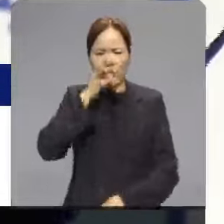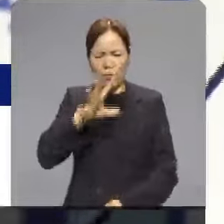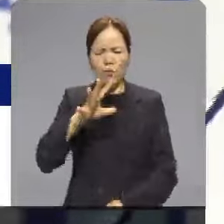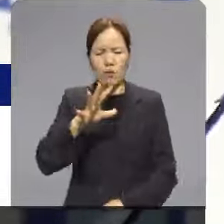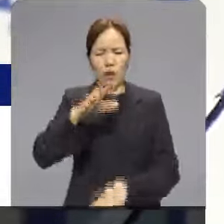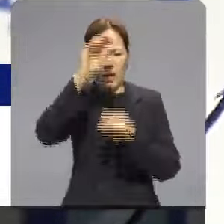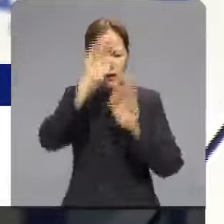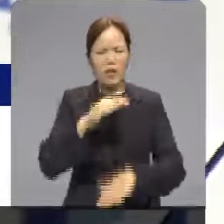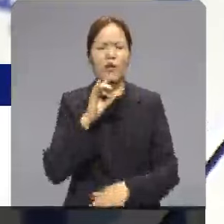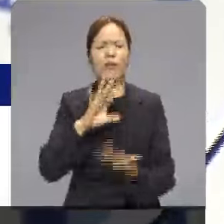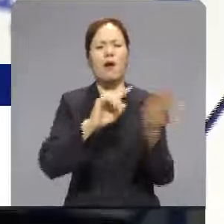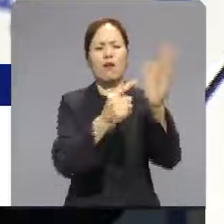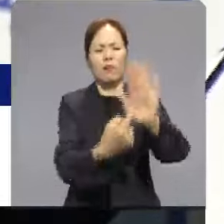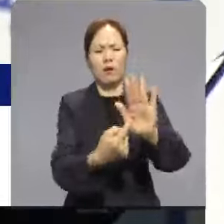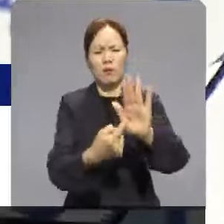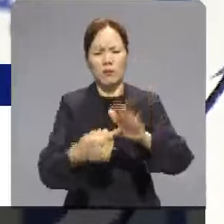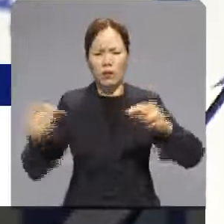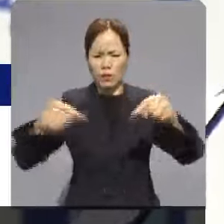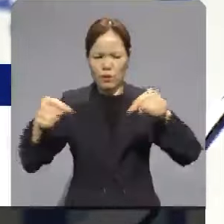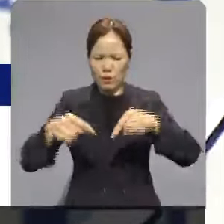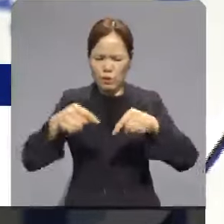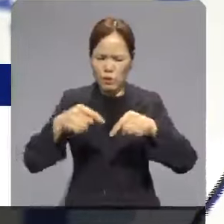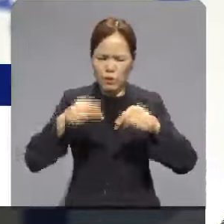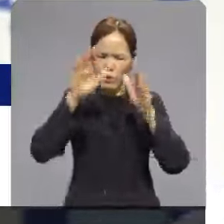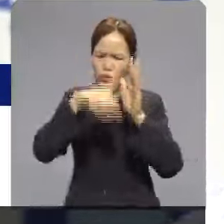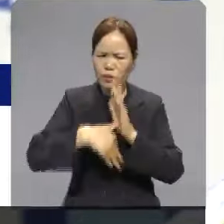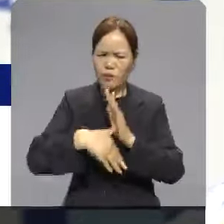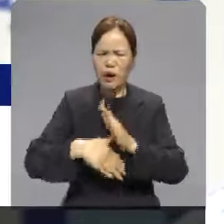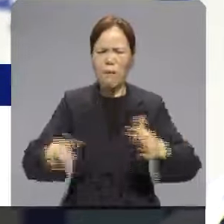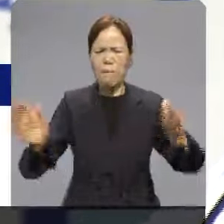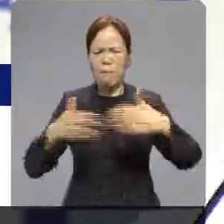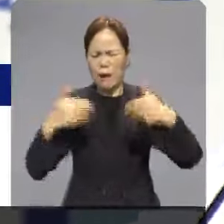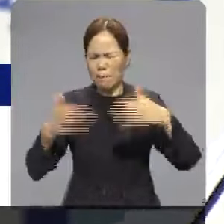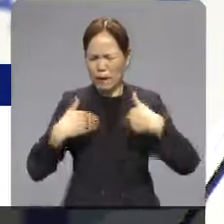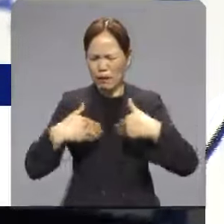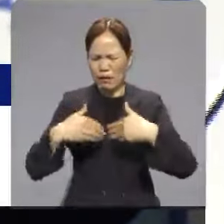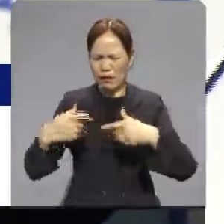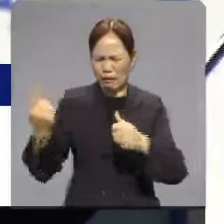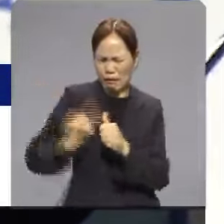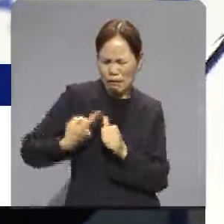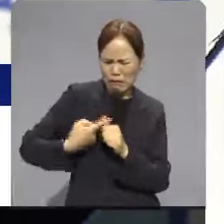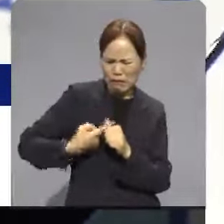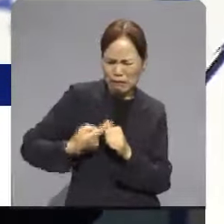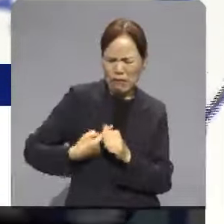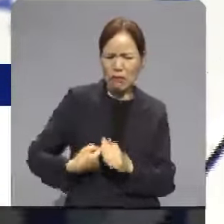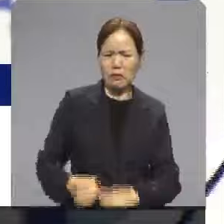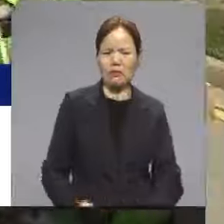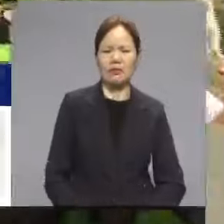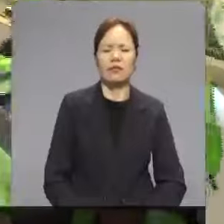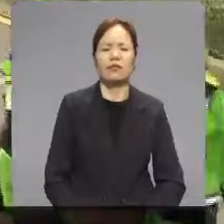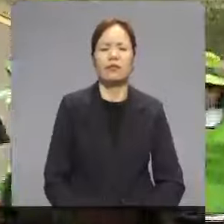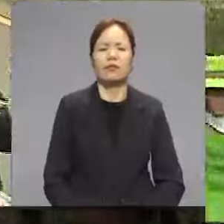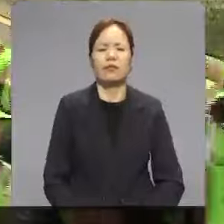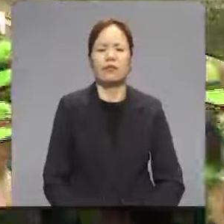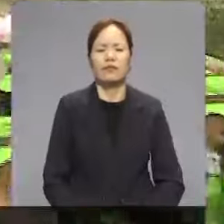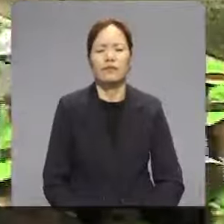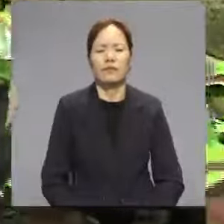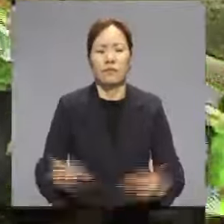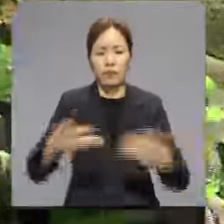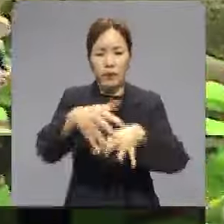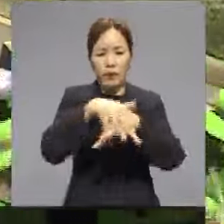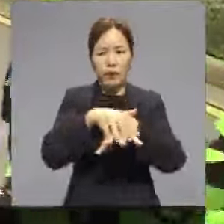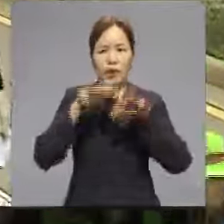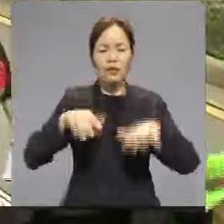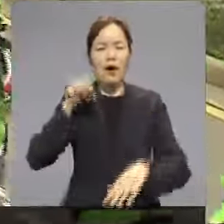99.9% 수용불가 입장만 내놓고 교섭장에선 막말과 조롱으로. 노조는